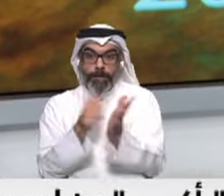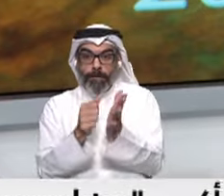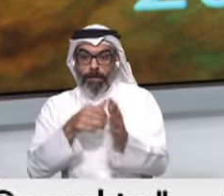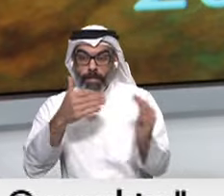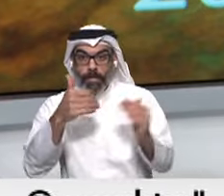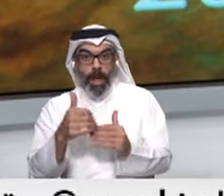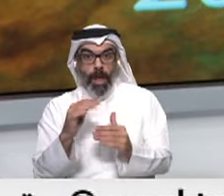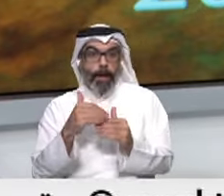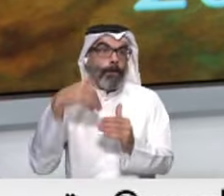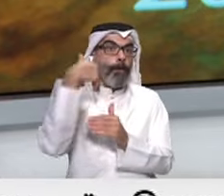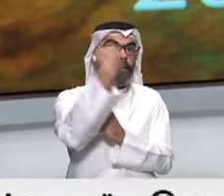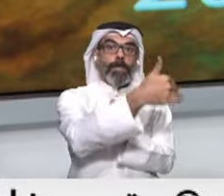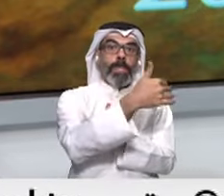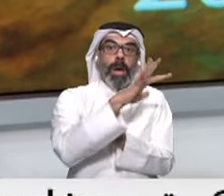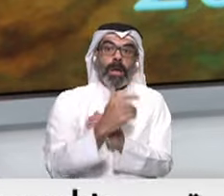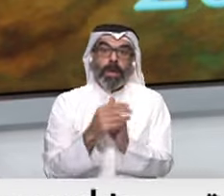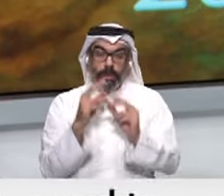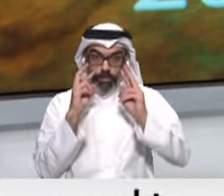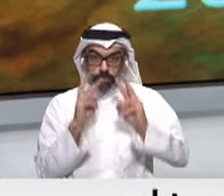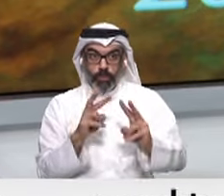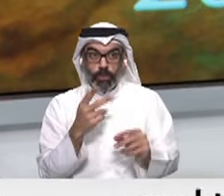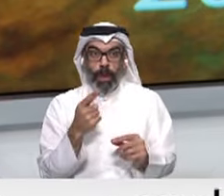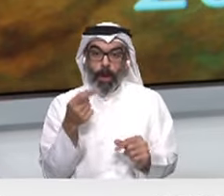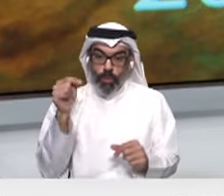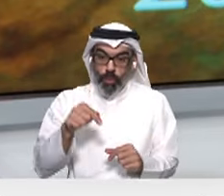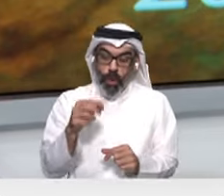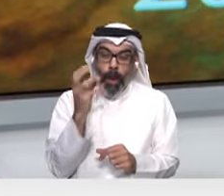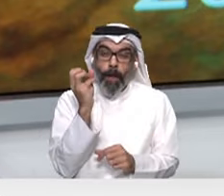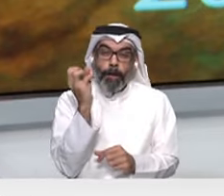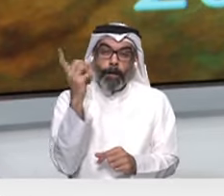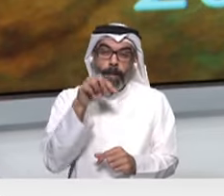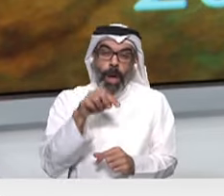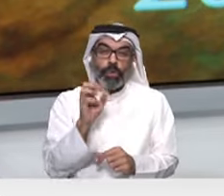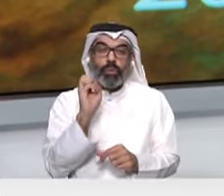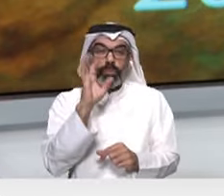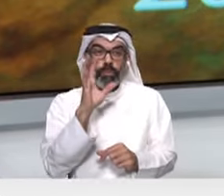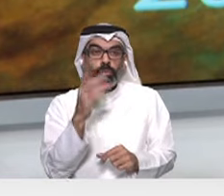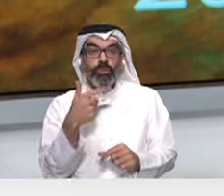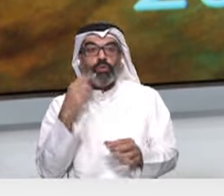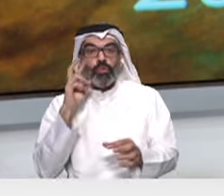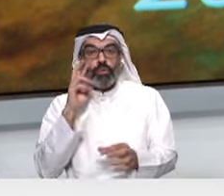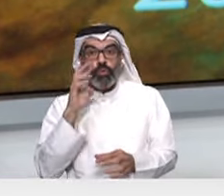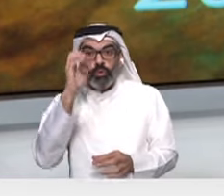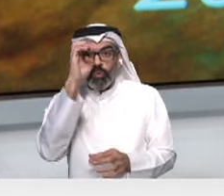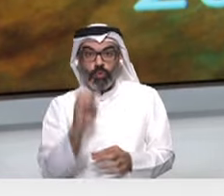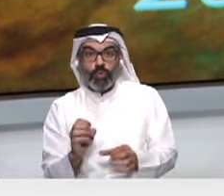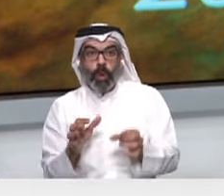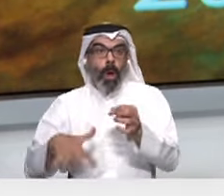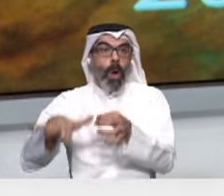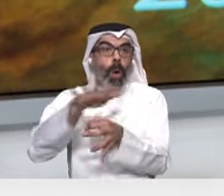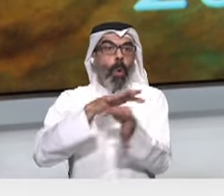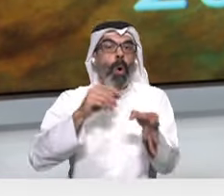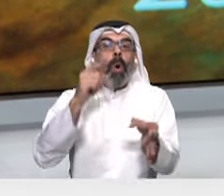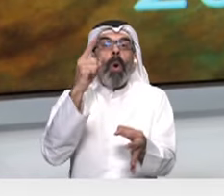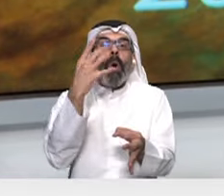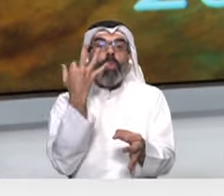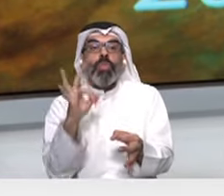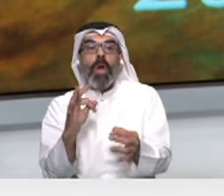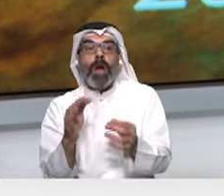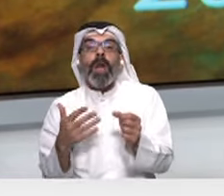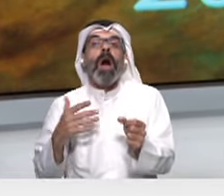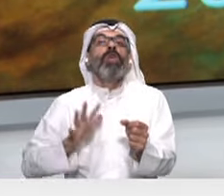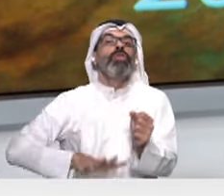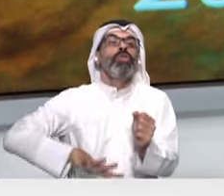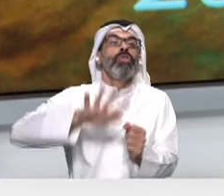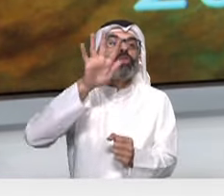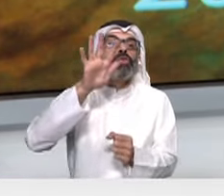النهار او العظمى خلال نهار يوم الغد اما جزرنا الجنوبيه كبر وجارو ام المرادم 31 درجه مئويه السواحل الجنوبيه تتراوح